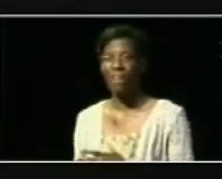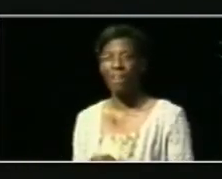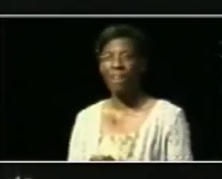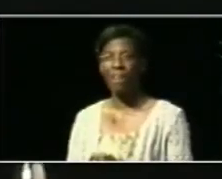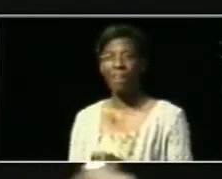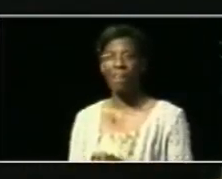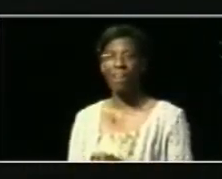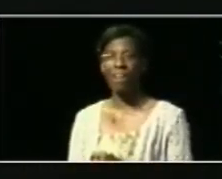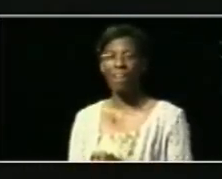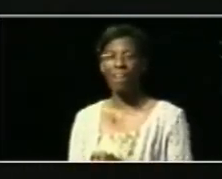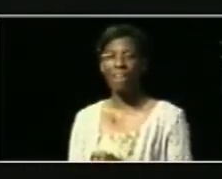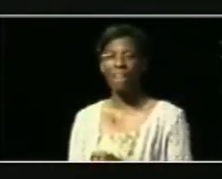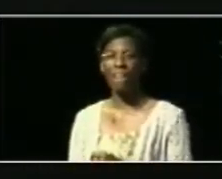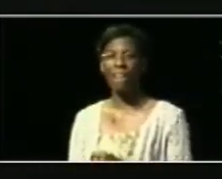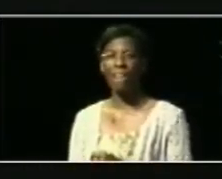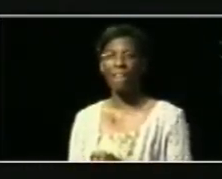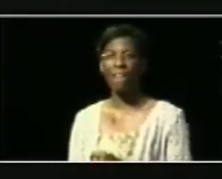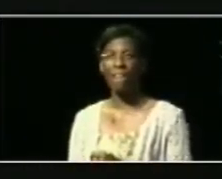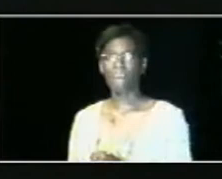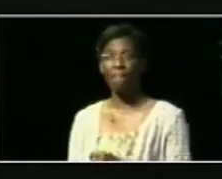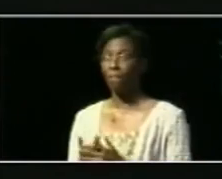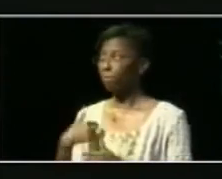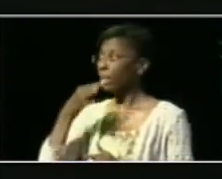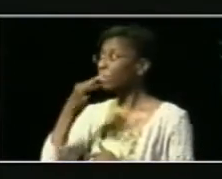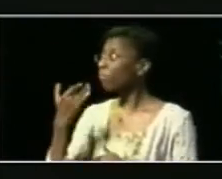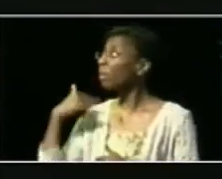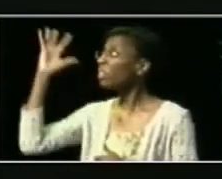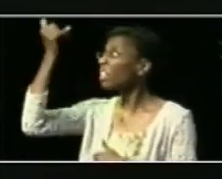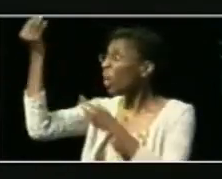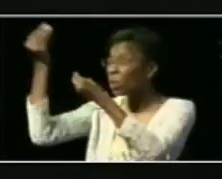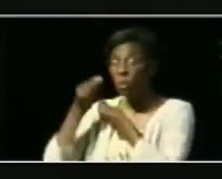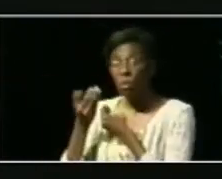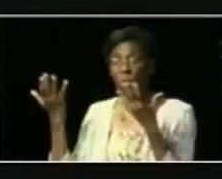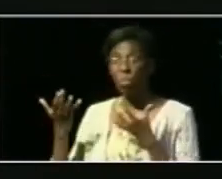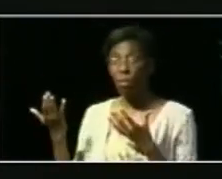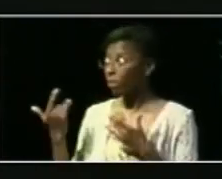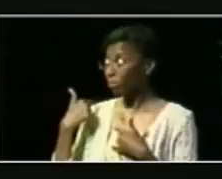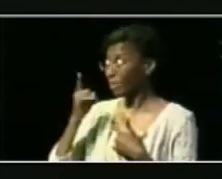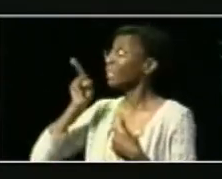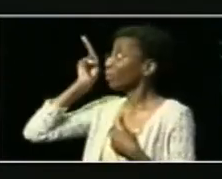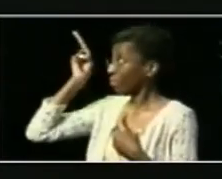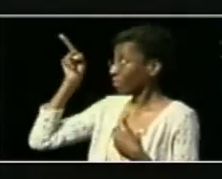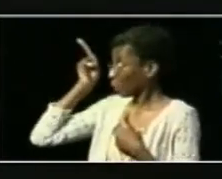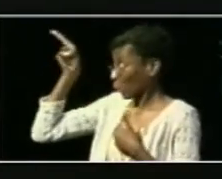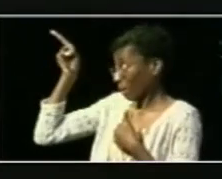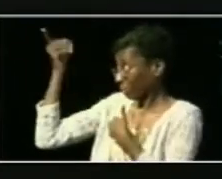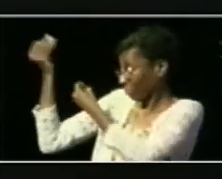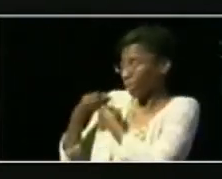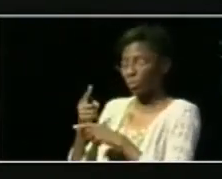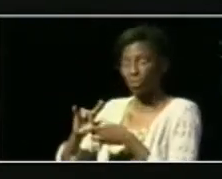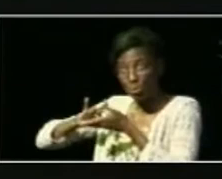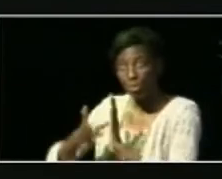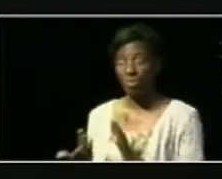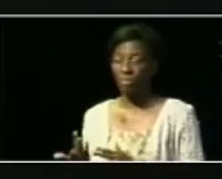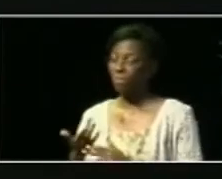We just gave our hearts to the Lord. Il a dit, mais le ciel ne nous a pas coûté grand-chose pour nous. Nous te devons tout. Oh, what a day that'll be. Oh, quel